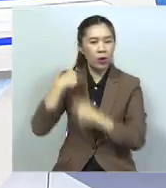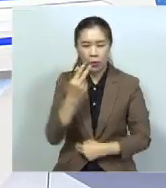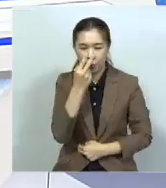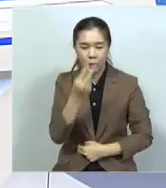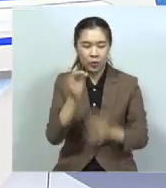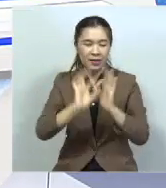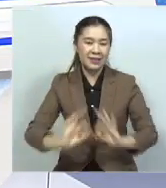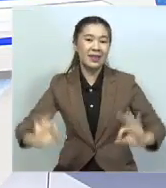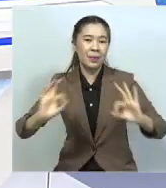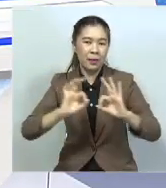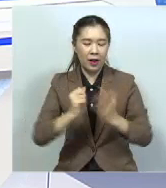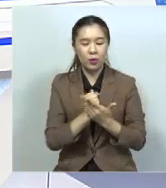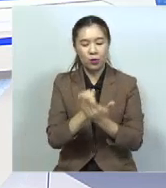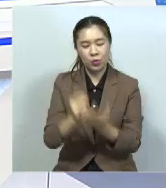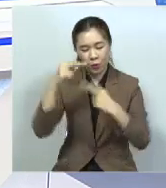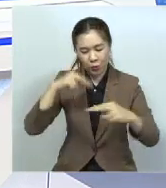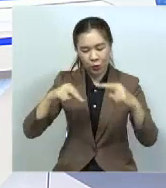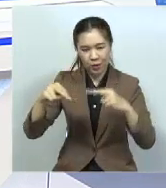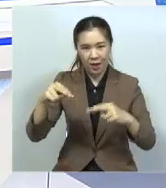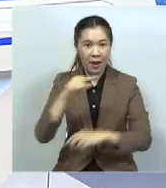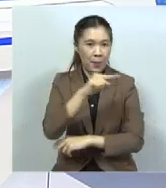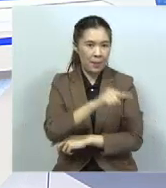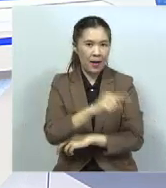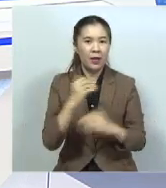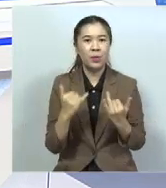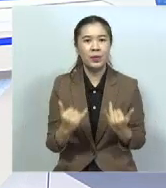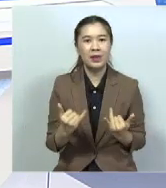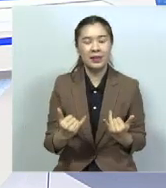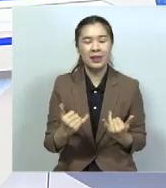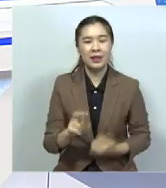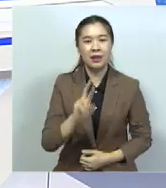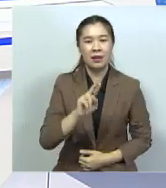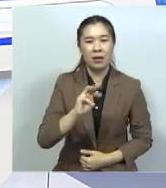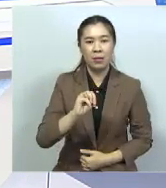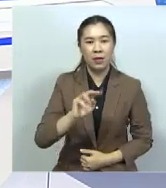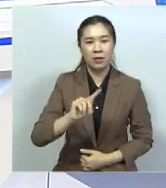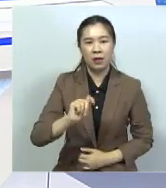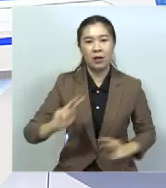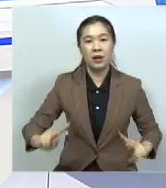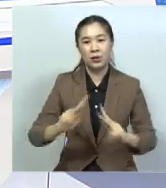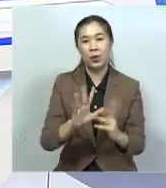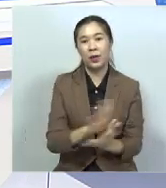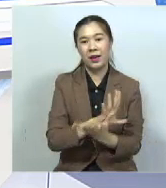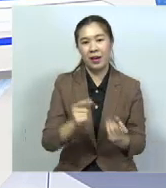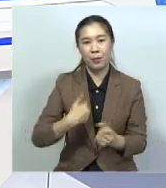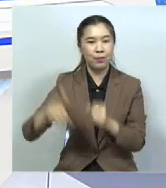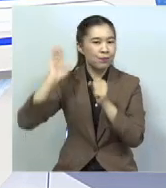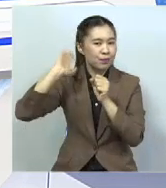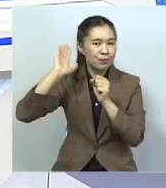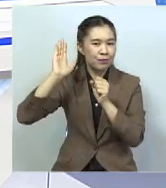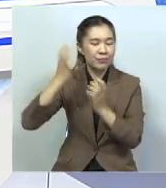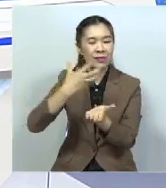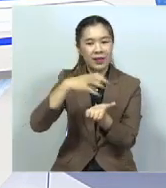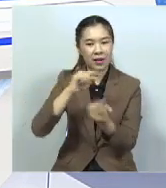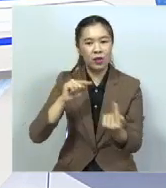ให้ความสำคัญแล้วก็อนุรักษ์มากยิ่งขึ้นด้วย ในช่วงบ่ายวันนี้นะคะทางรัฐมนตรีว่าการกระทรวงวัฒนธรรมก็จะมีการแถลงข่าวเรื่อง